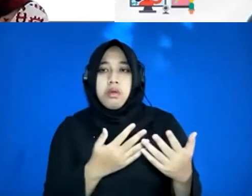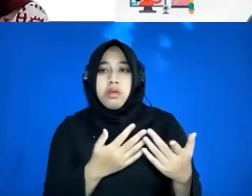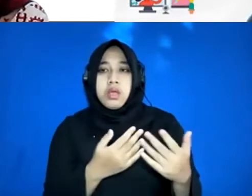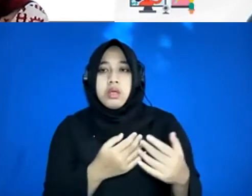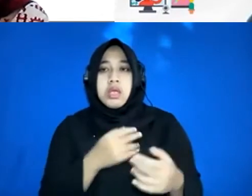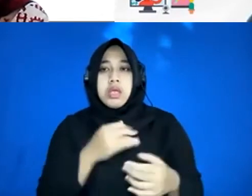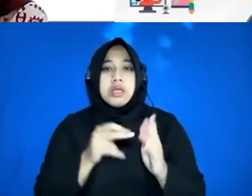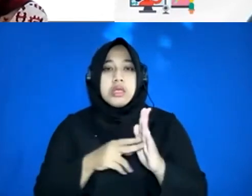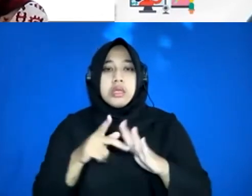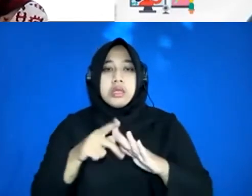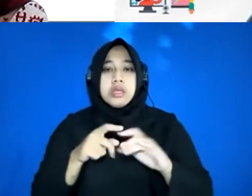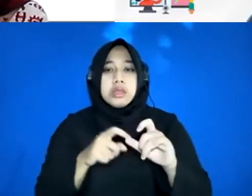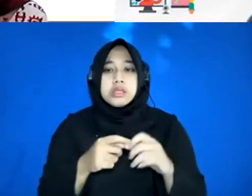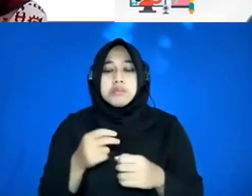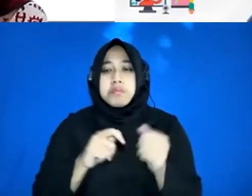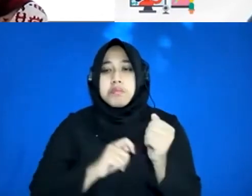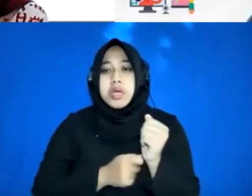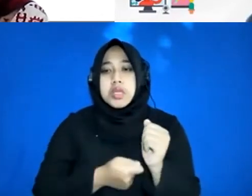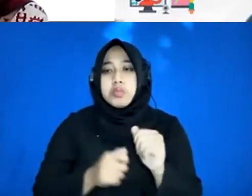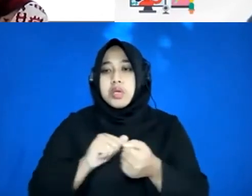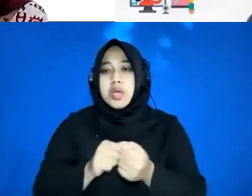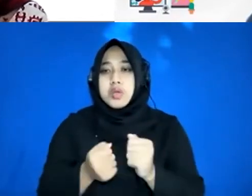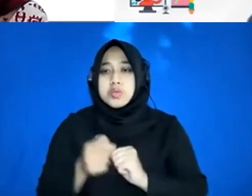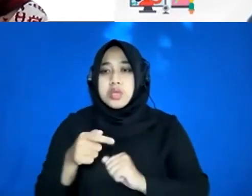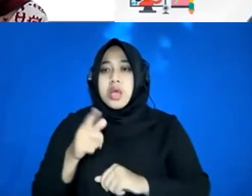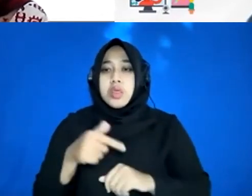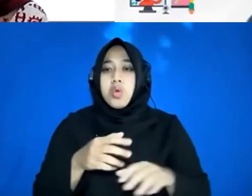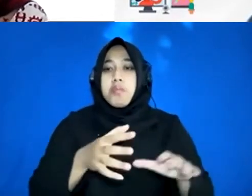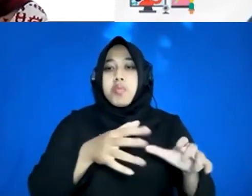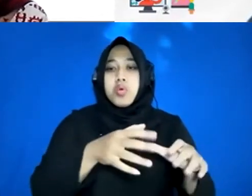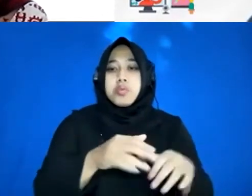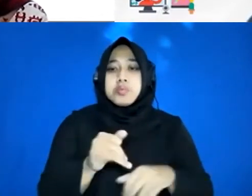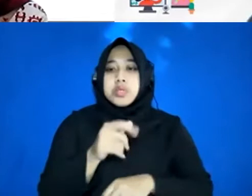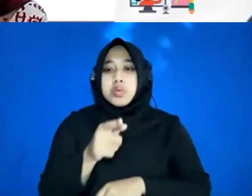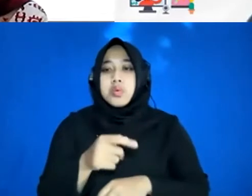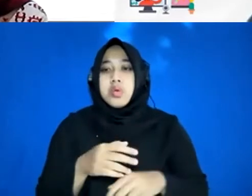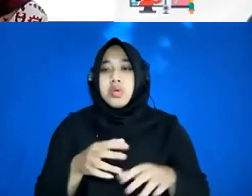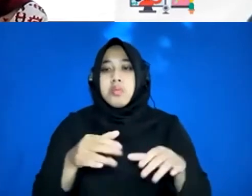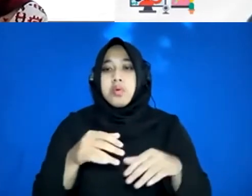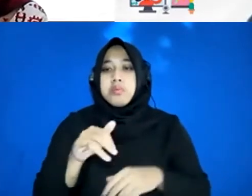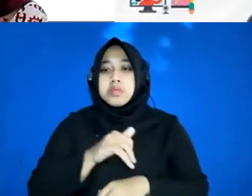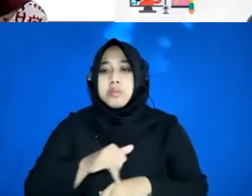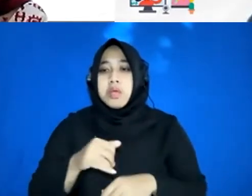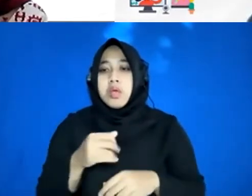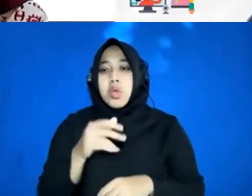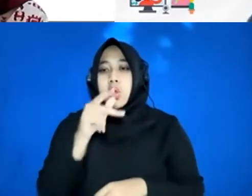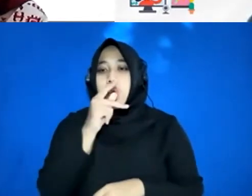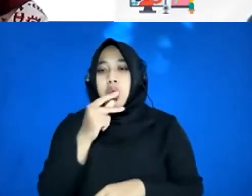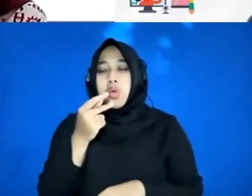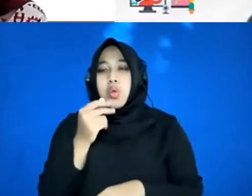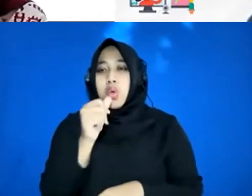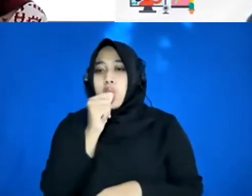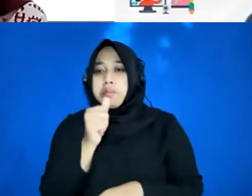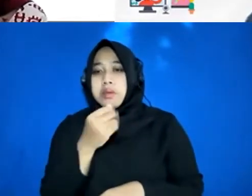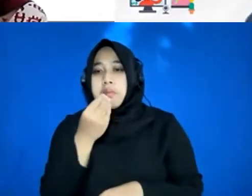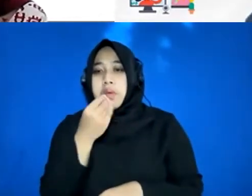intent untuk menanggapi kasus ini. Atau berkumpul seperti tadi, berkumpul bersama, ngopi, atau makan